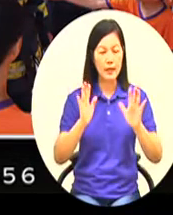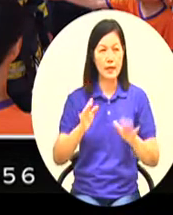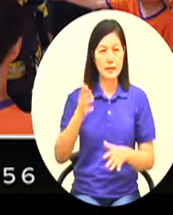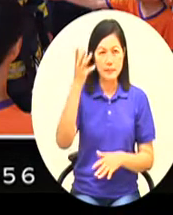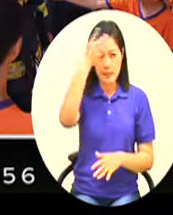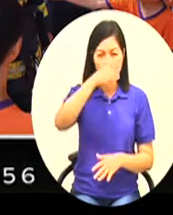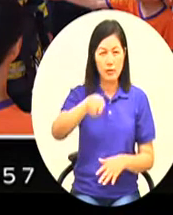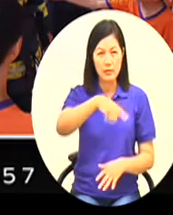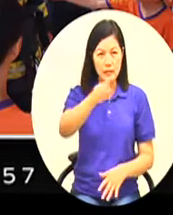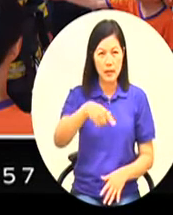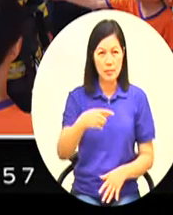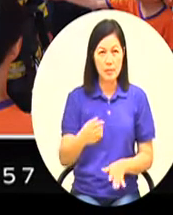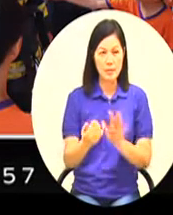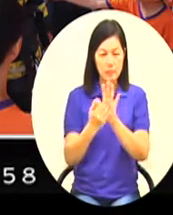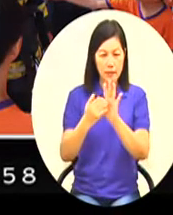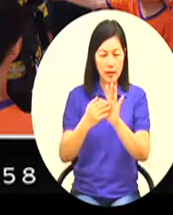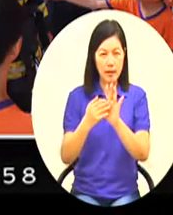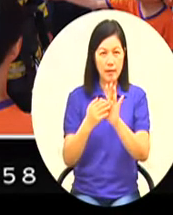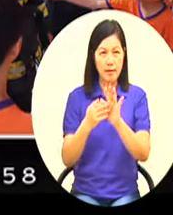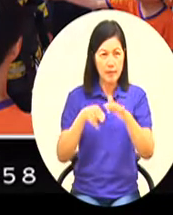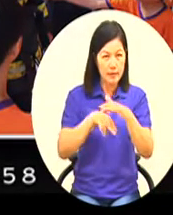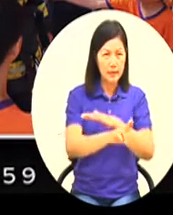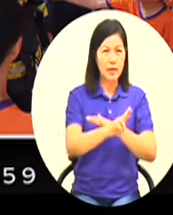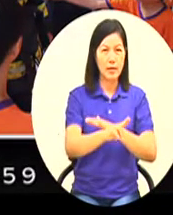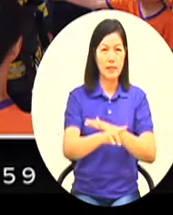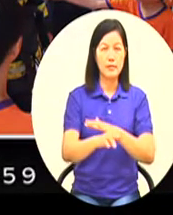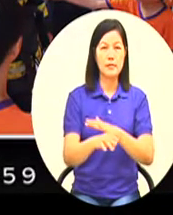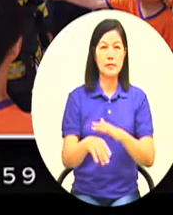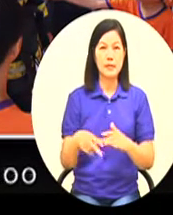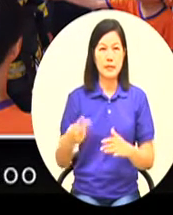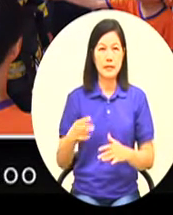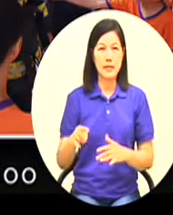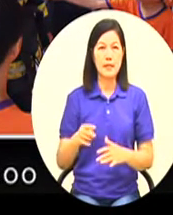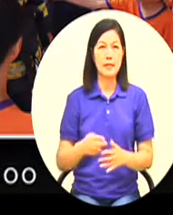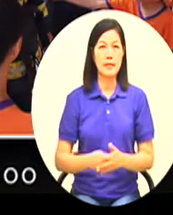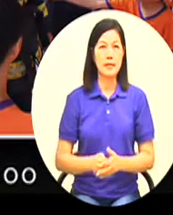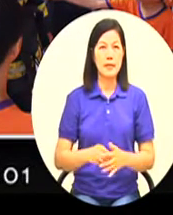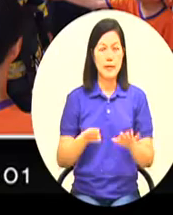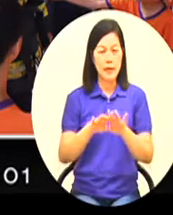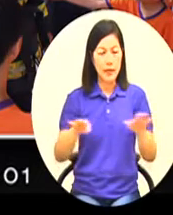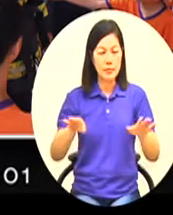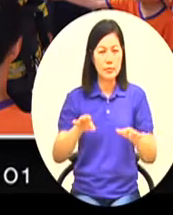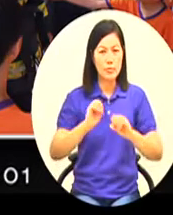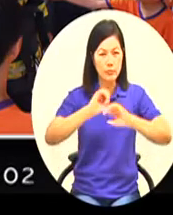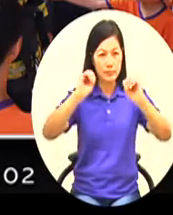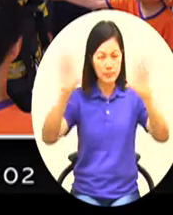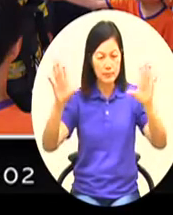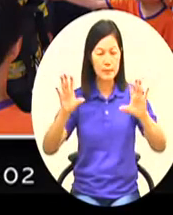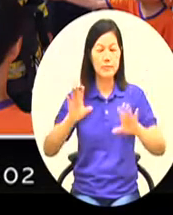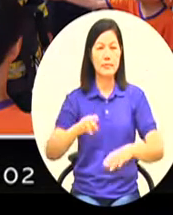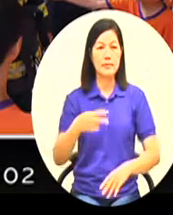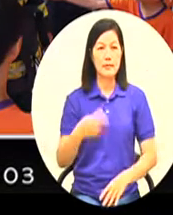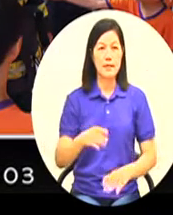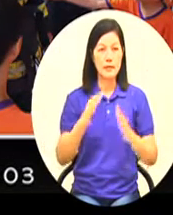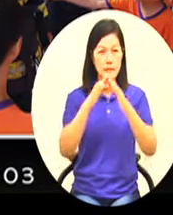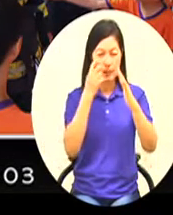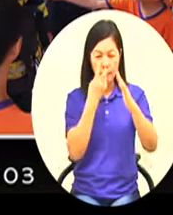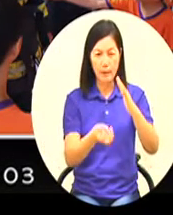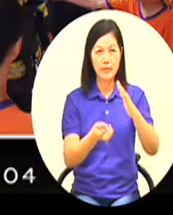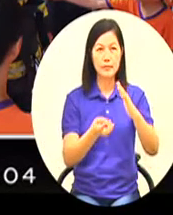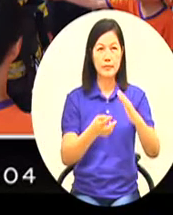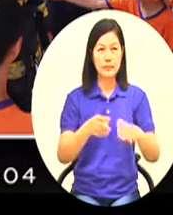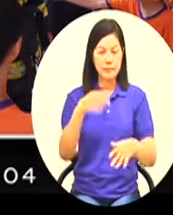群住所所发生的火灾率，应用消防安全宣导，加护访视，提